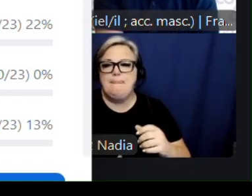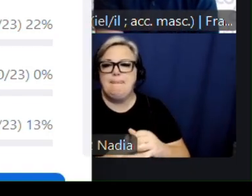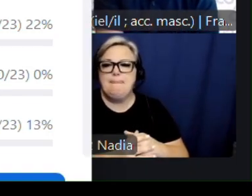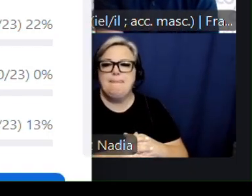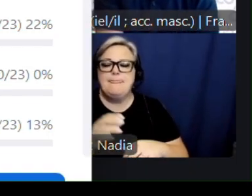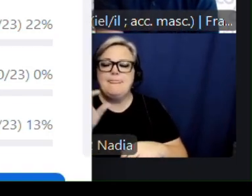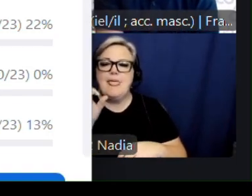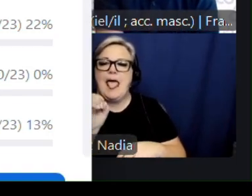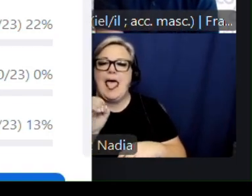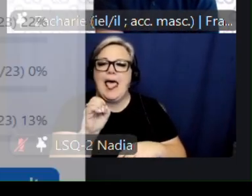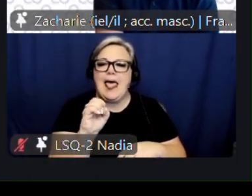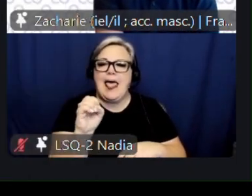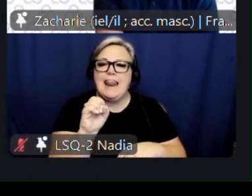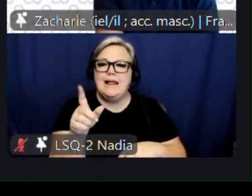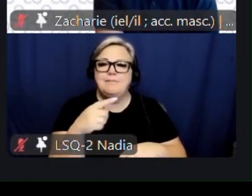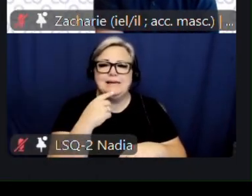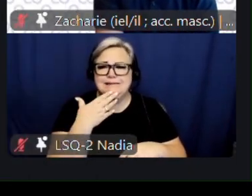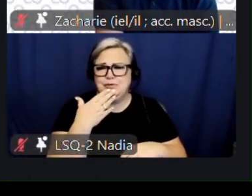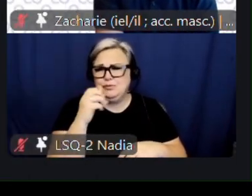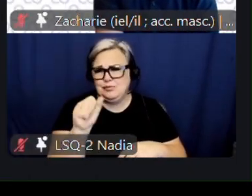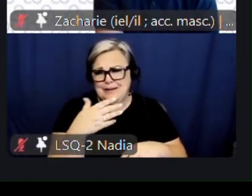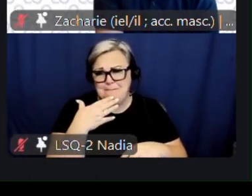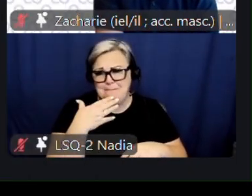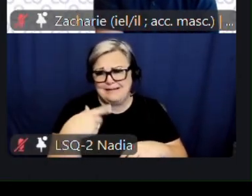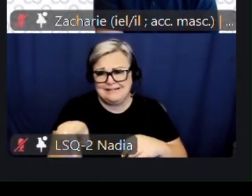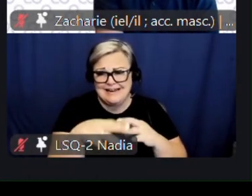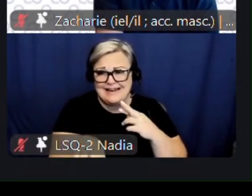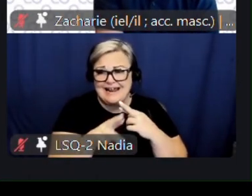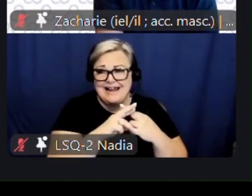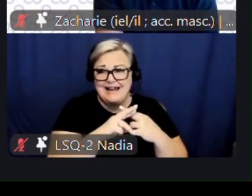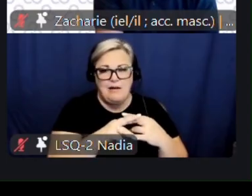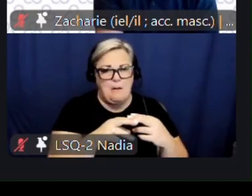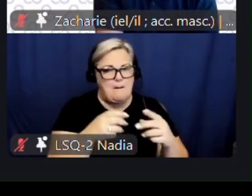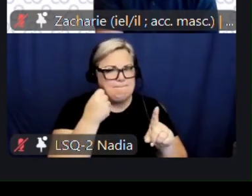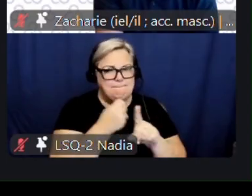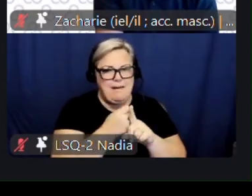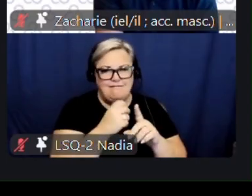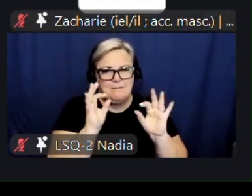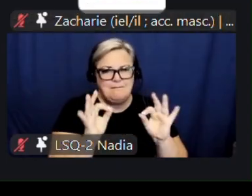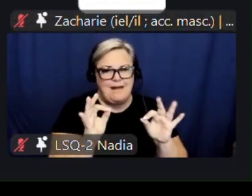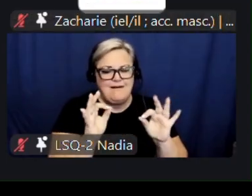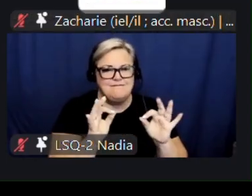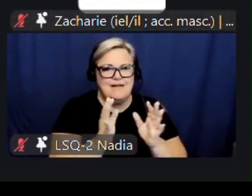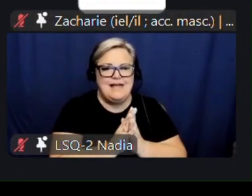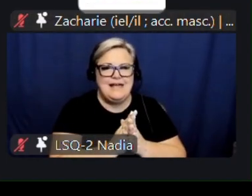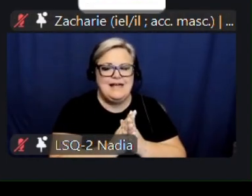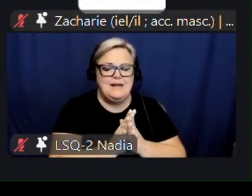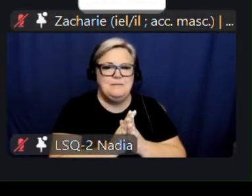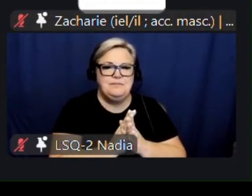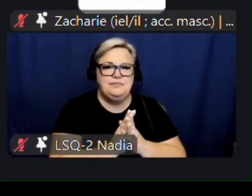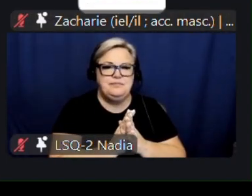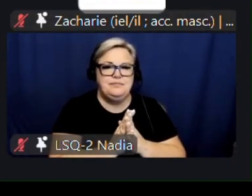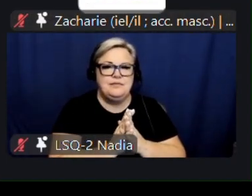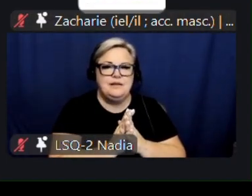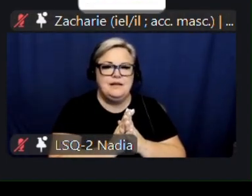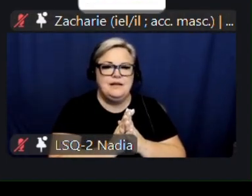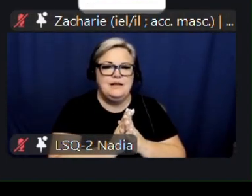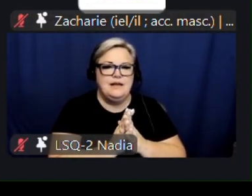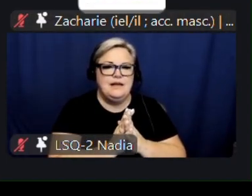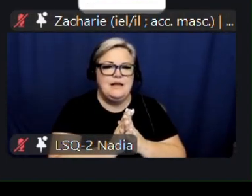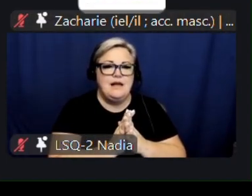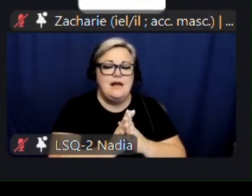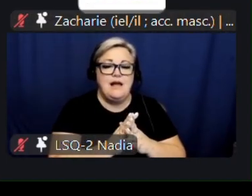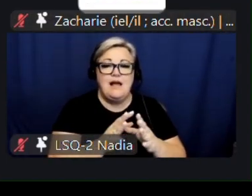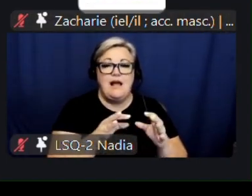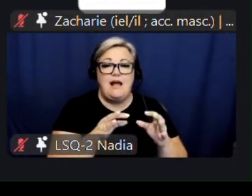Oui, donc merci pour toutes vos réponses. Je pense que vous avez frappé en plein dans le mille, vous allez voir. Donc,